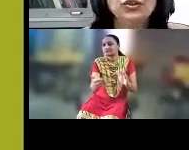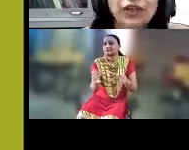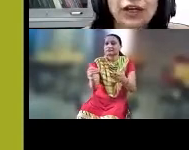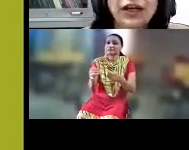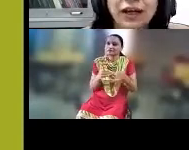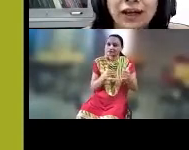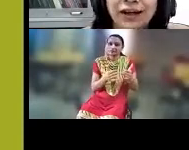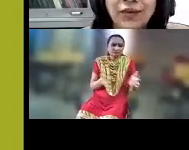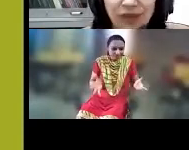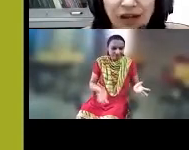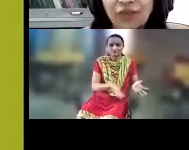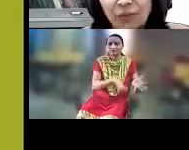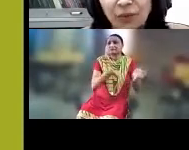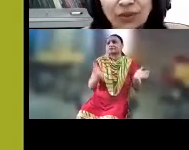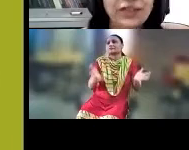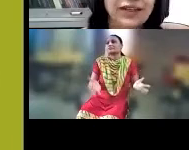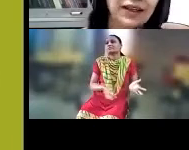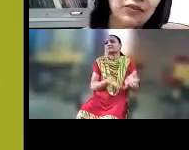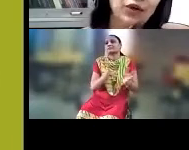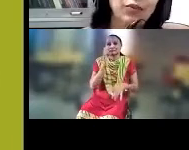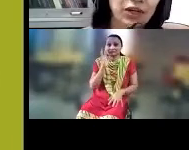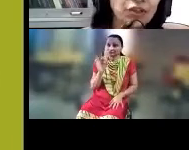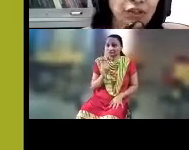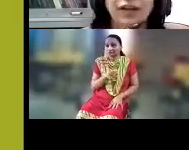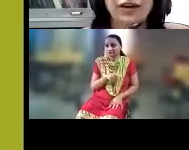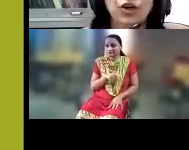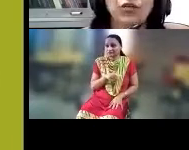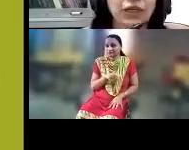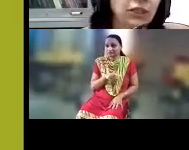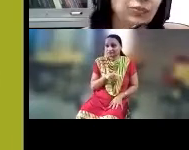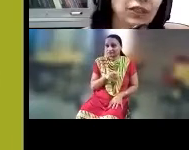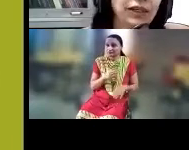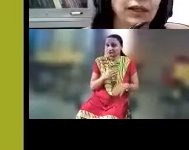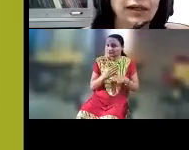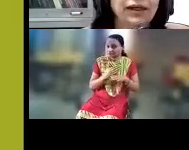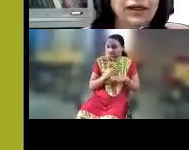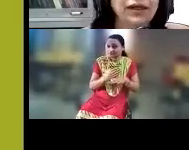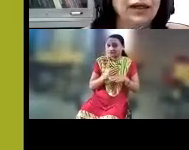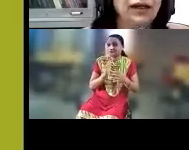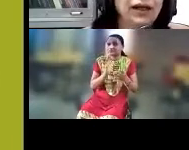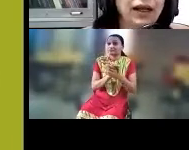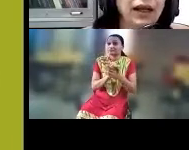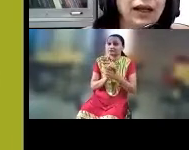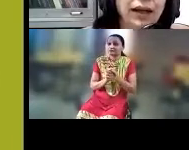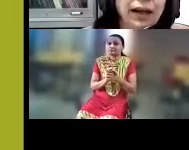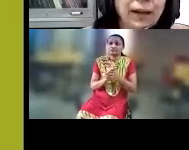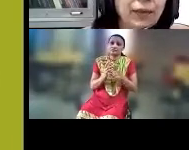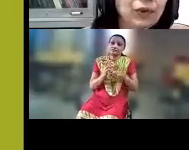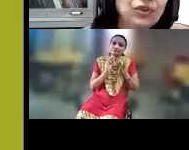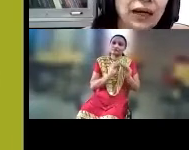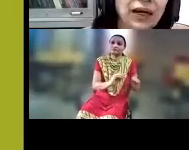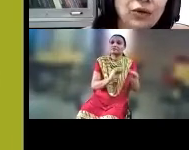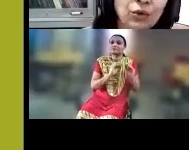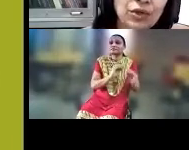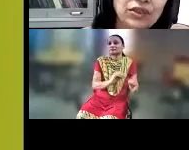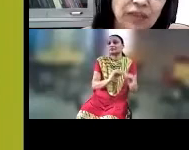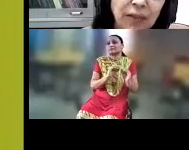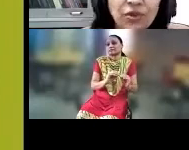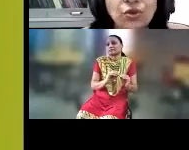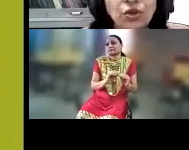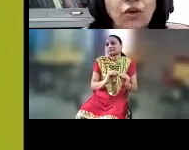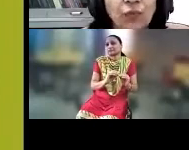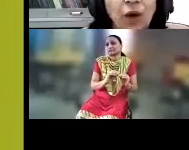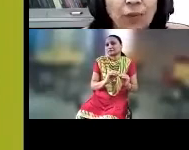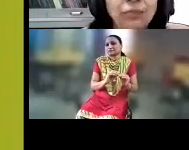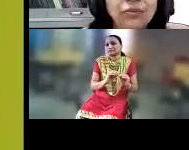So ये काफी important है कि वो हम उन्हें शेयर करना और फ्रेंडशिप सिखाएं। And help your child through the steps